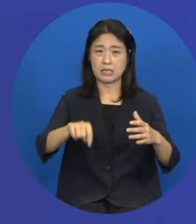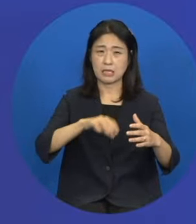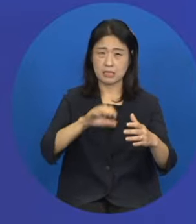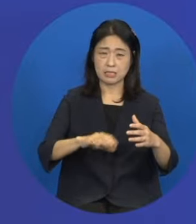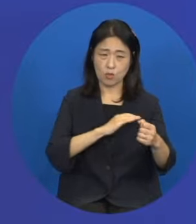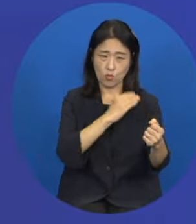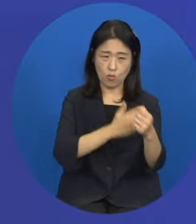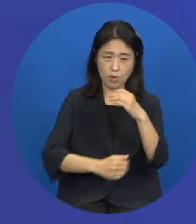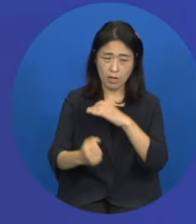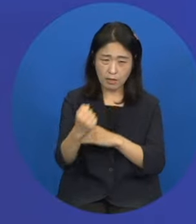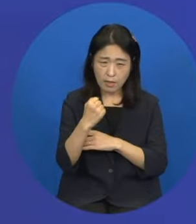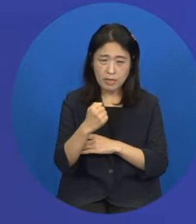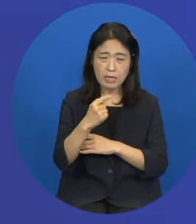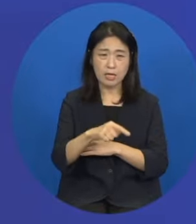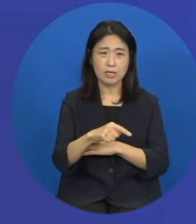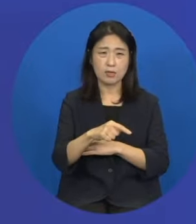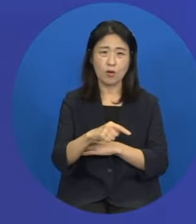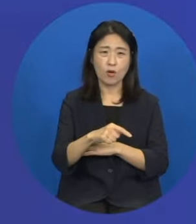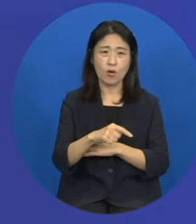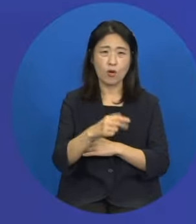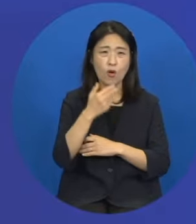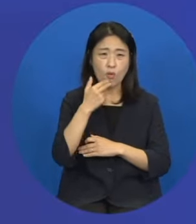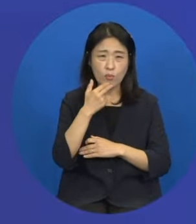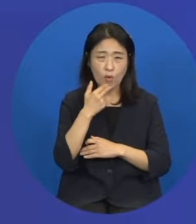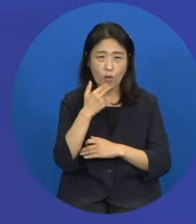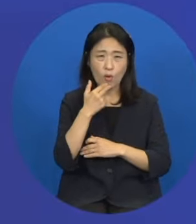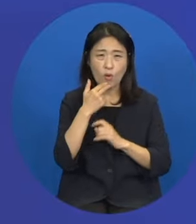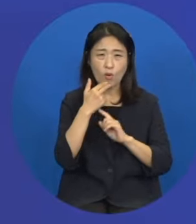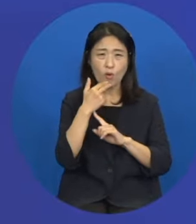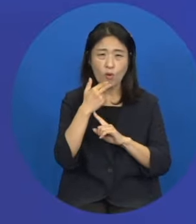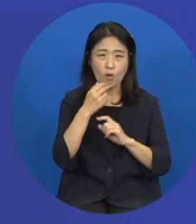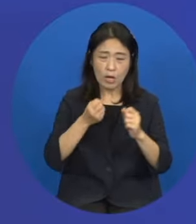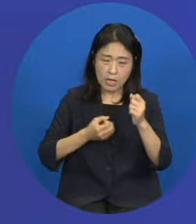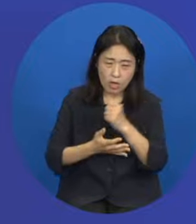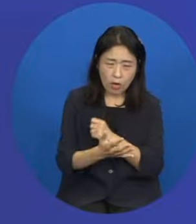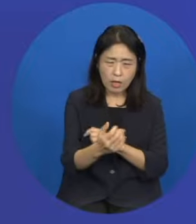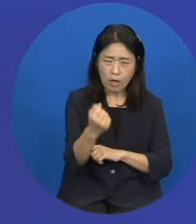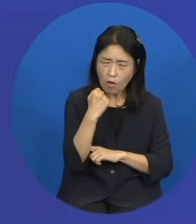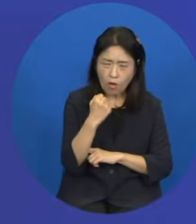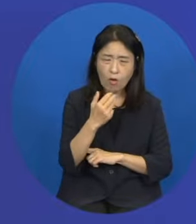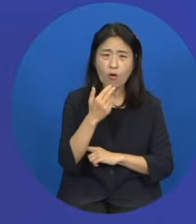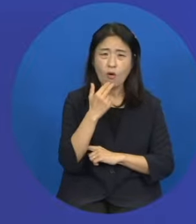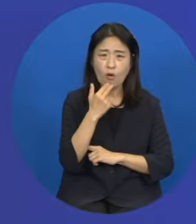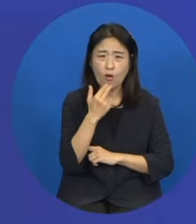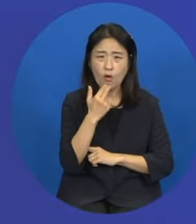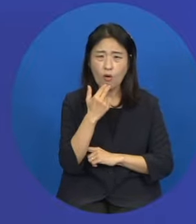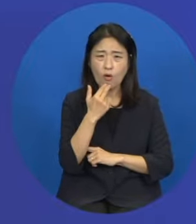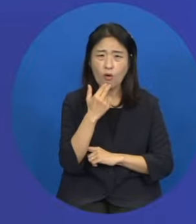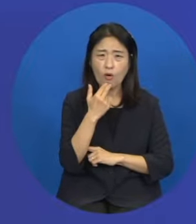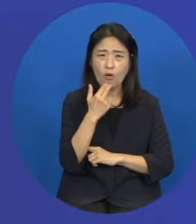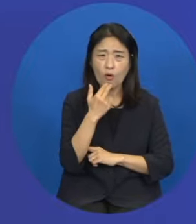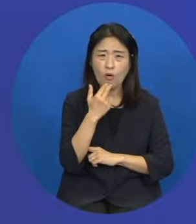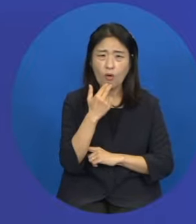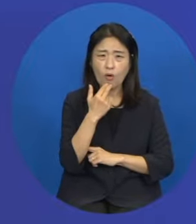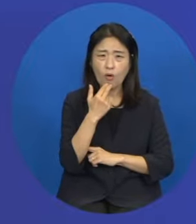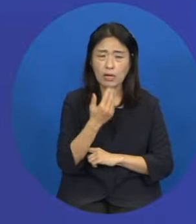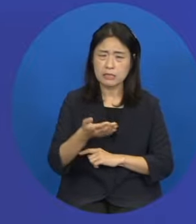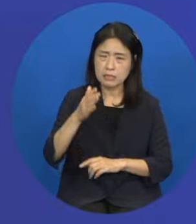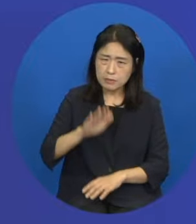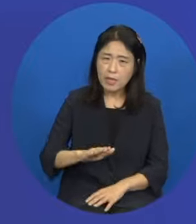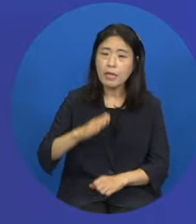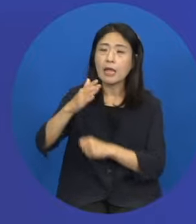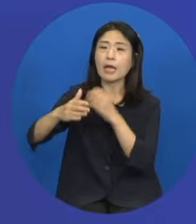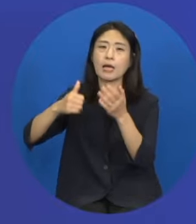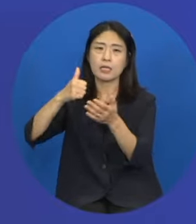권력이나 권세가 없어서 힘이나 영향력이 없는 것 같아도 하나님은 그들을 주목하고 계셨고